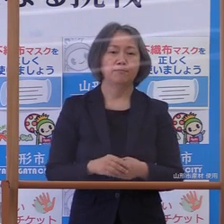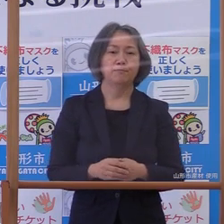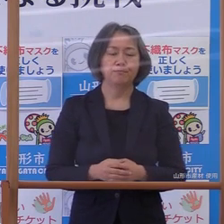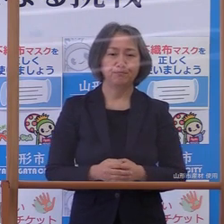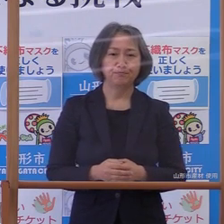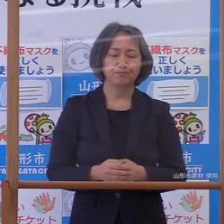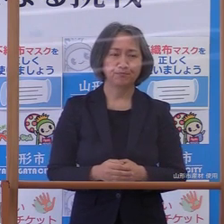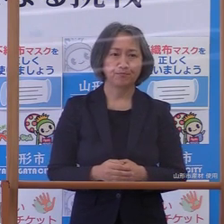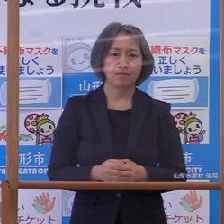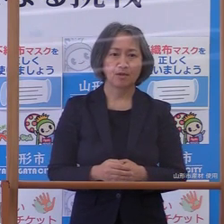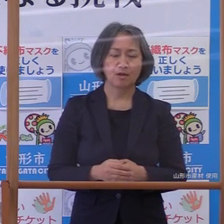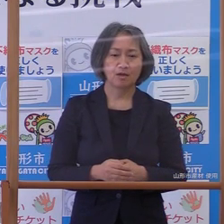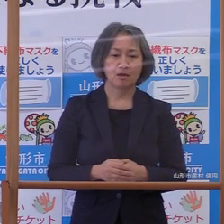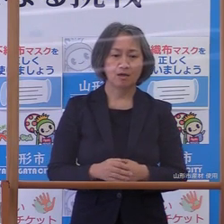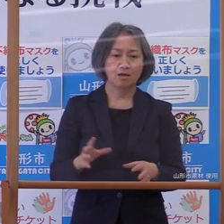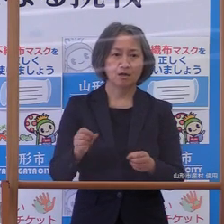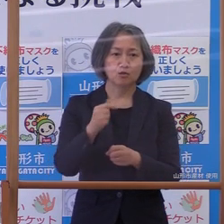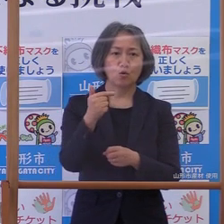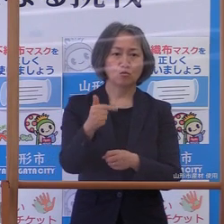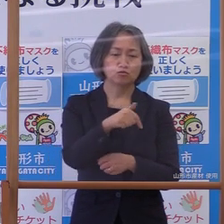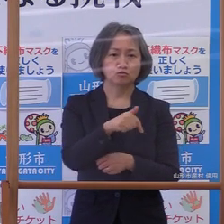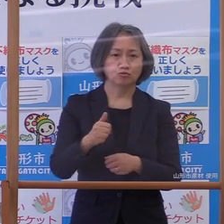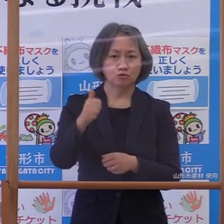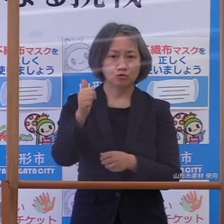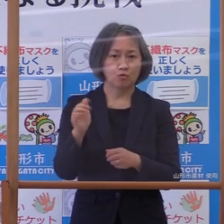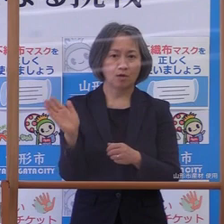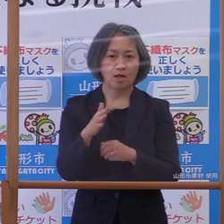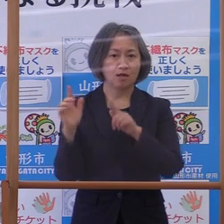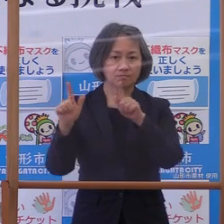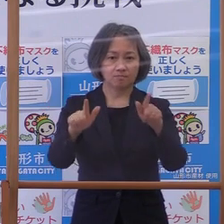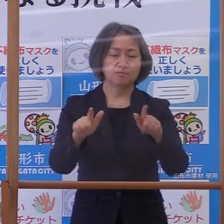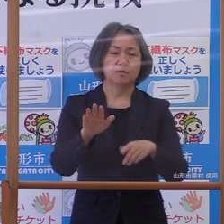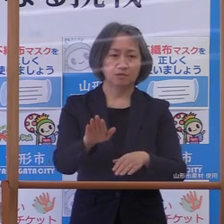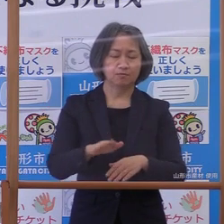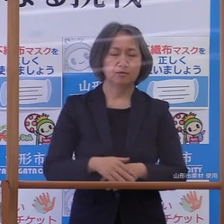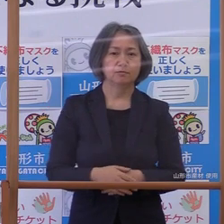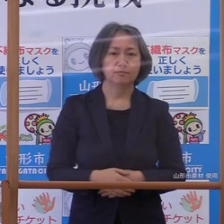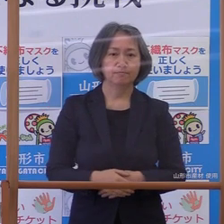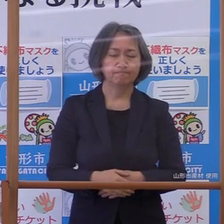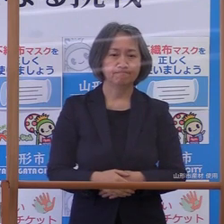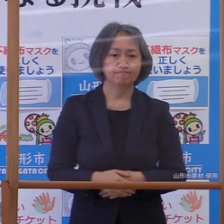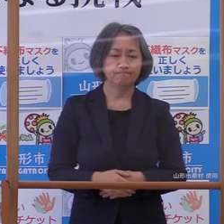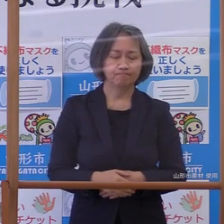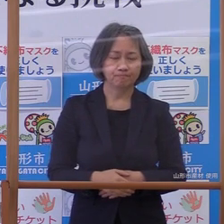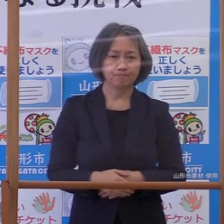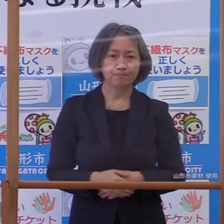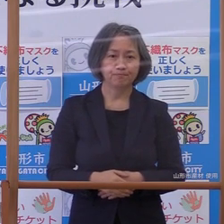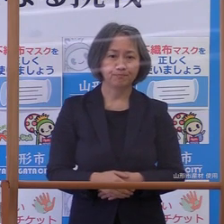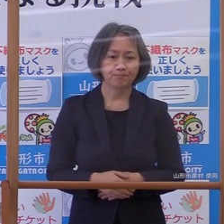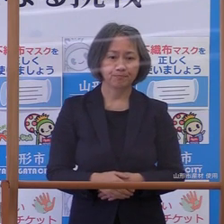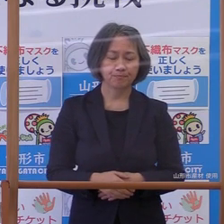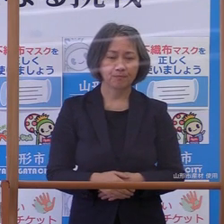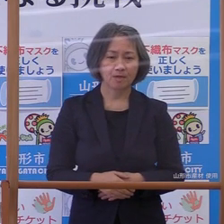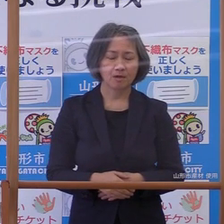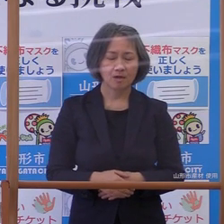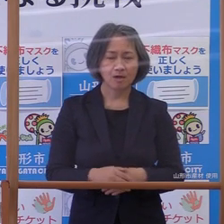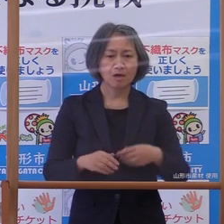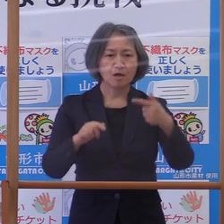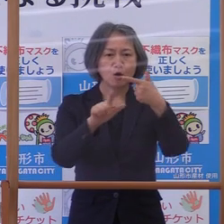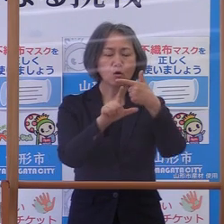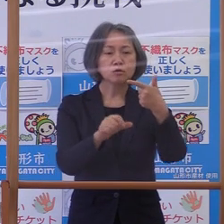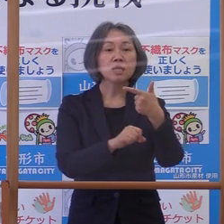はい、じゃあ総務部長お願いします。 はい、お答えいたします。まずなぜ6月